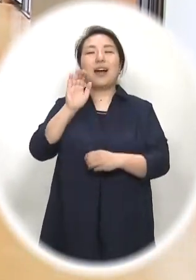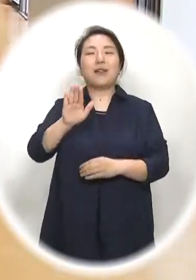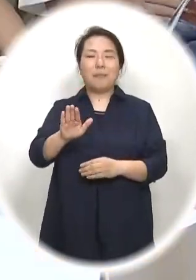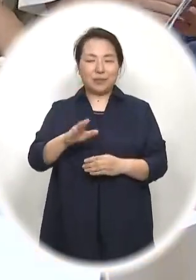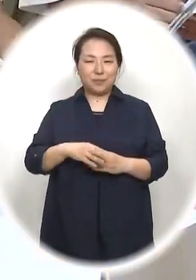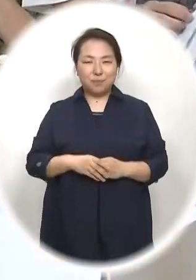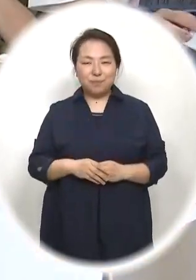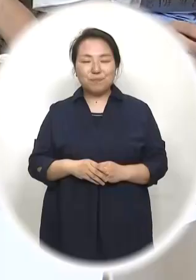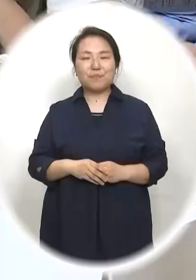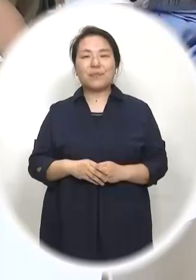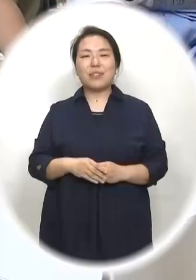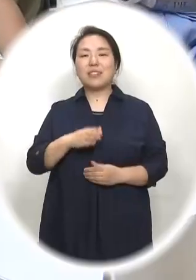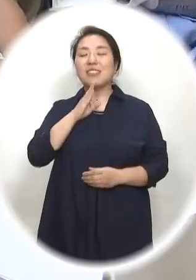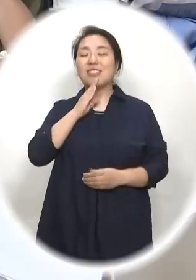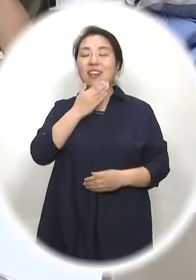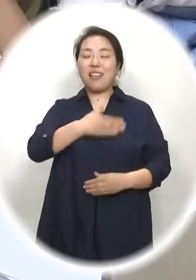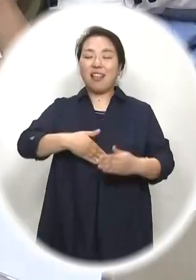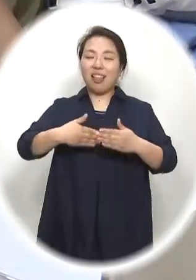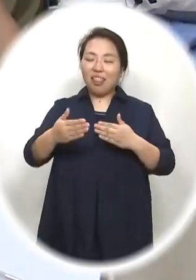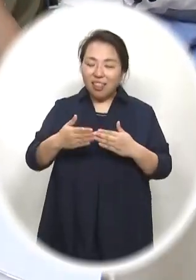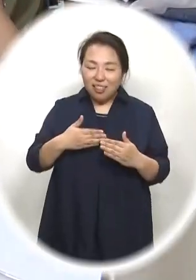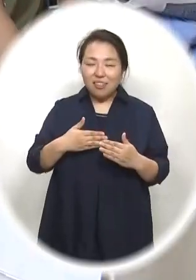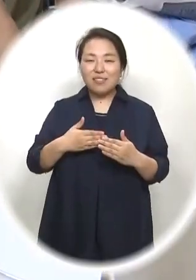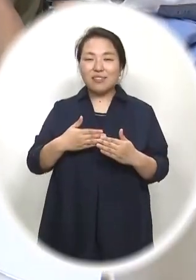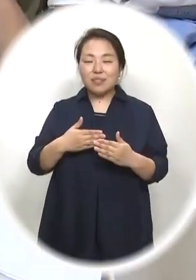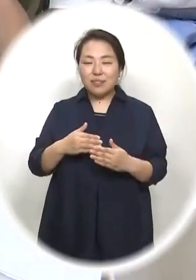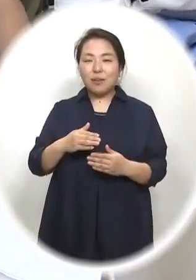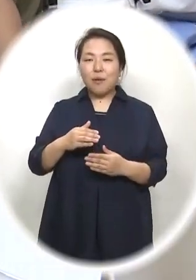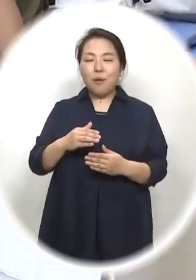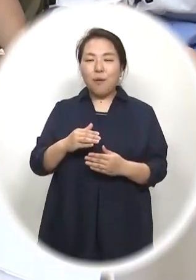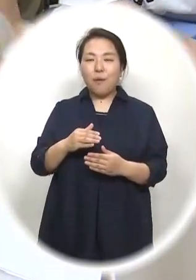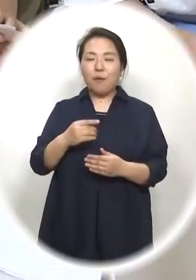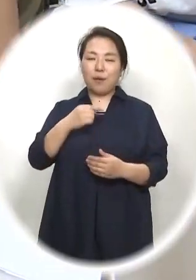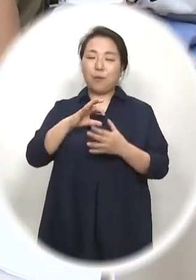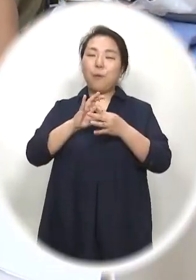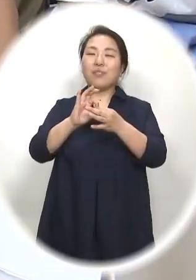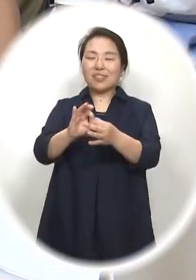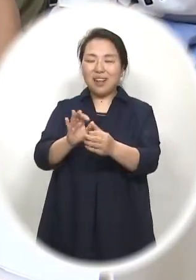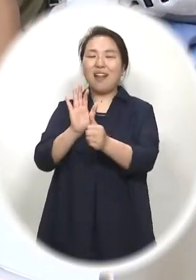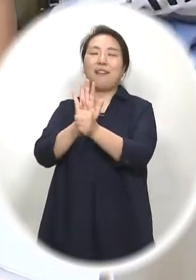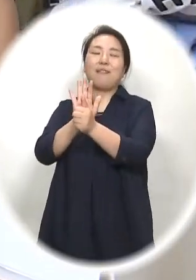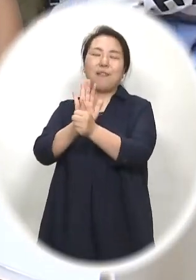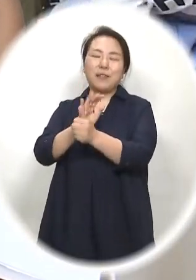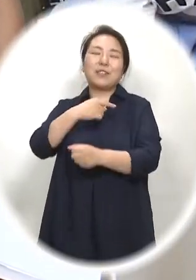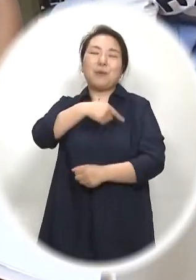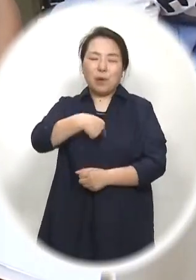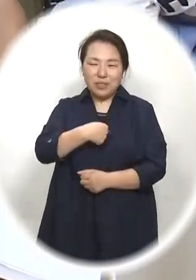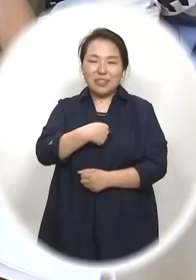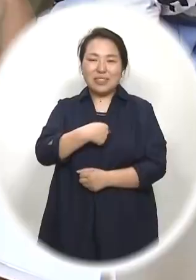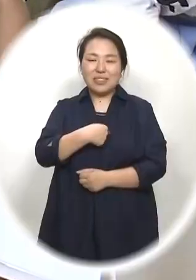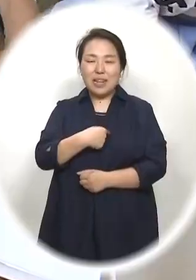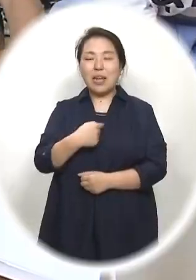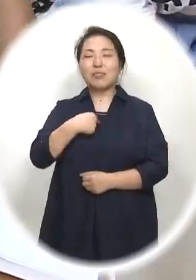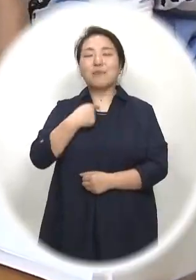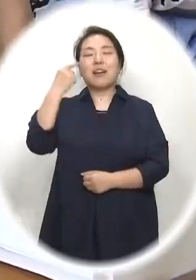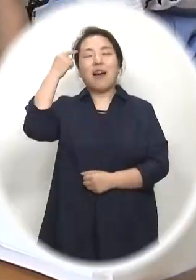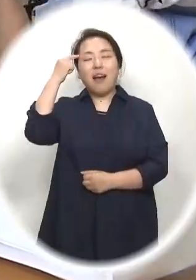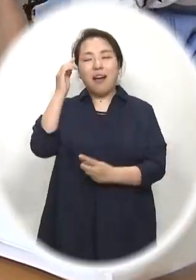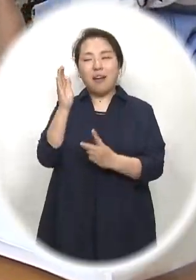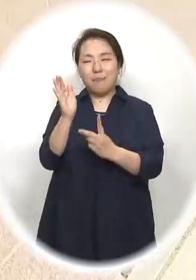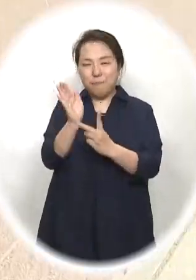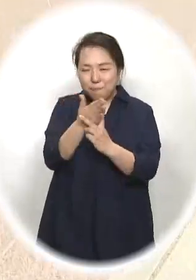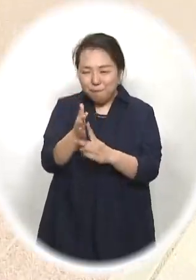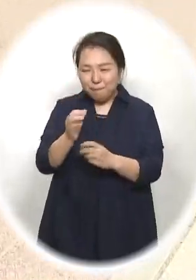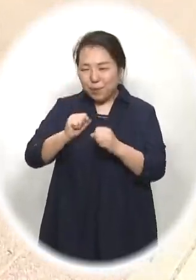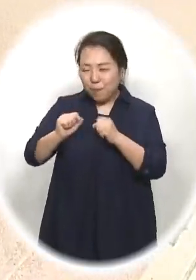ています。実際に体験することで他の人を思いやる心や考えて行動する力を育むことができ